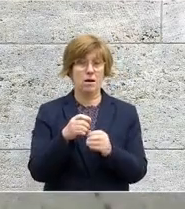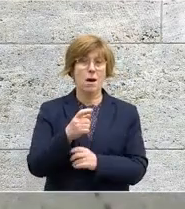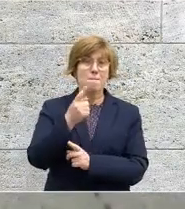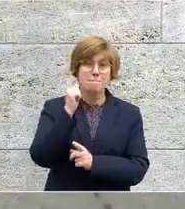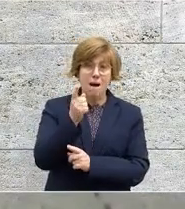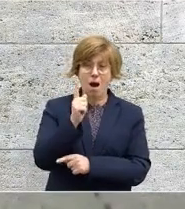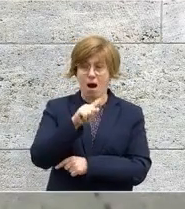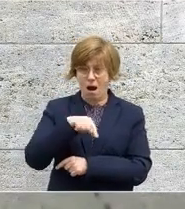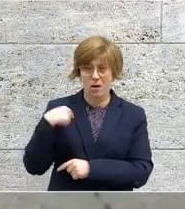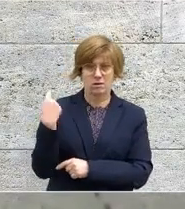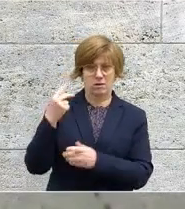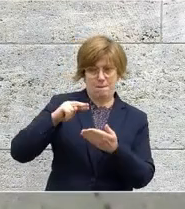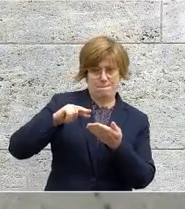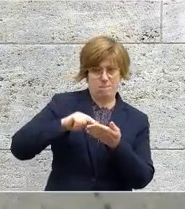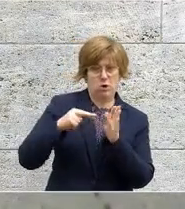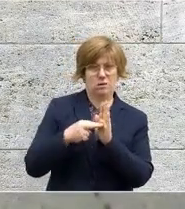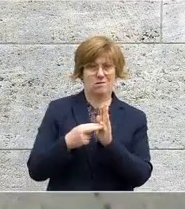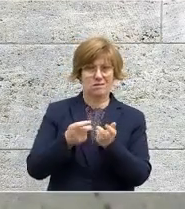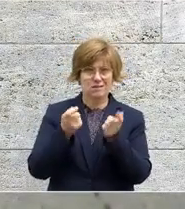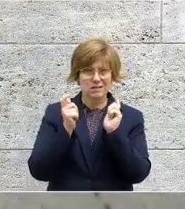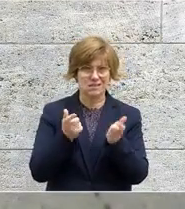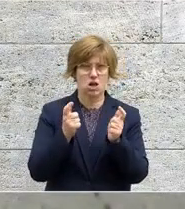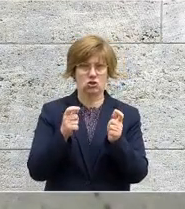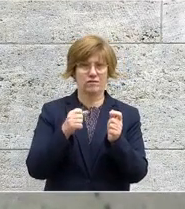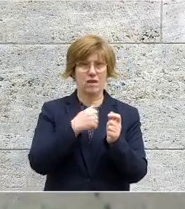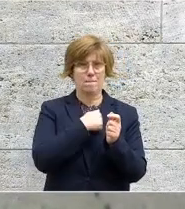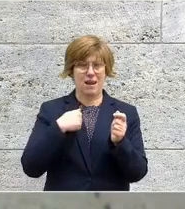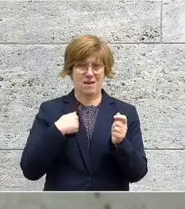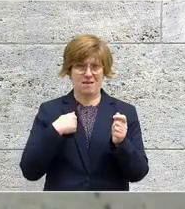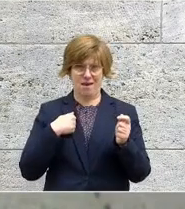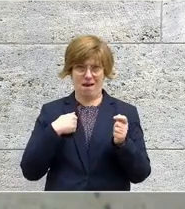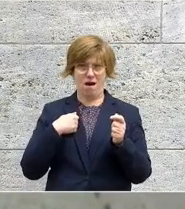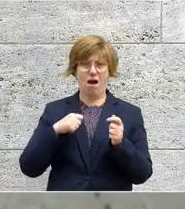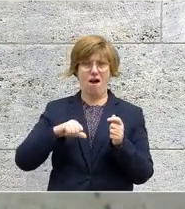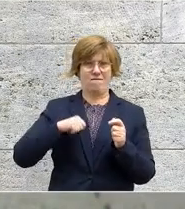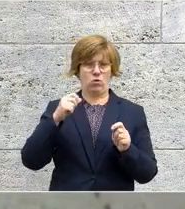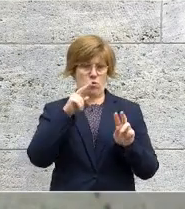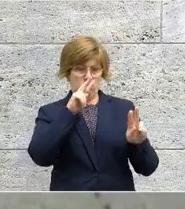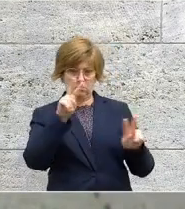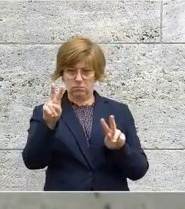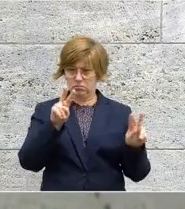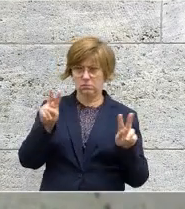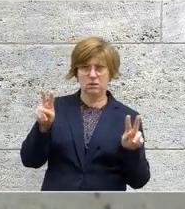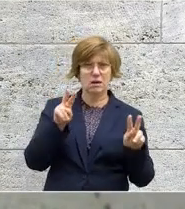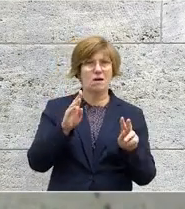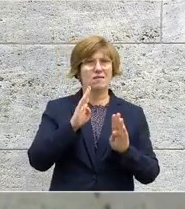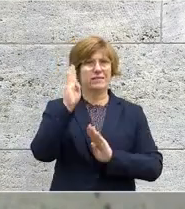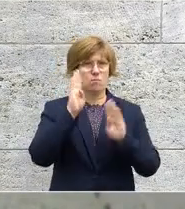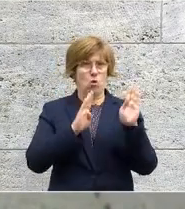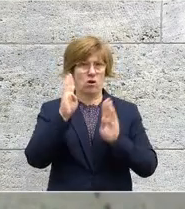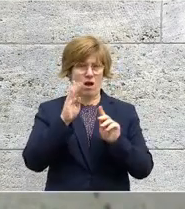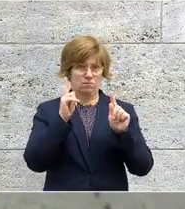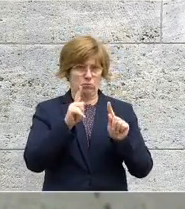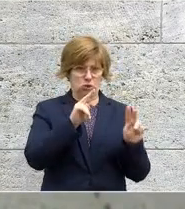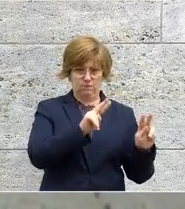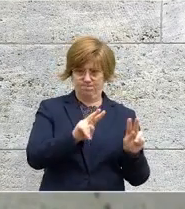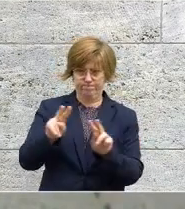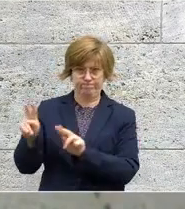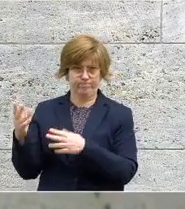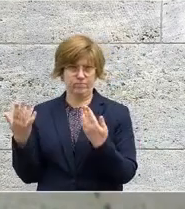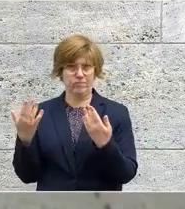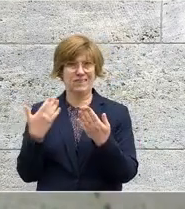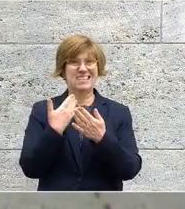uns alle, Politik, Gesellschaft und Militär, zur frühen Wachsamkeit der Demokratinnen und Demokraten.